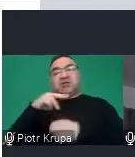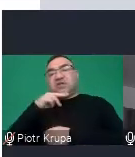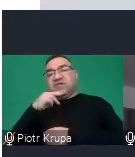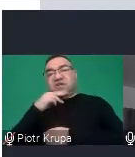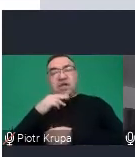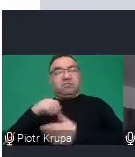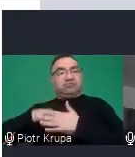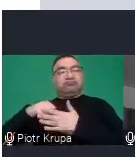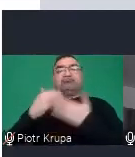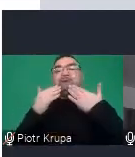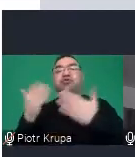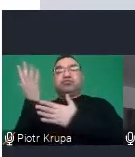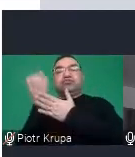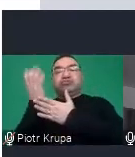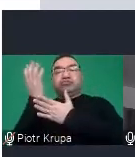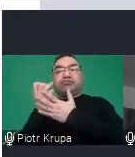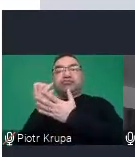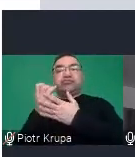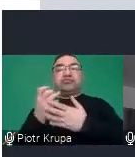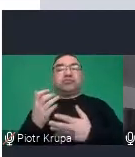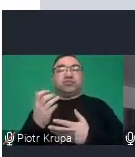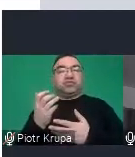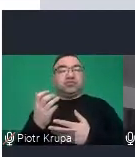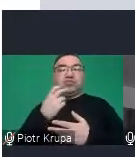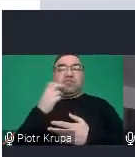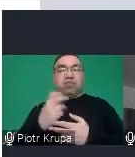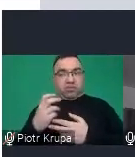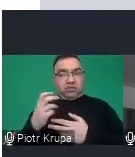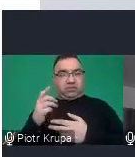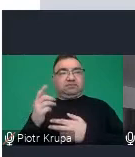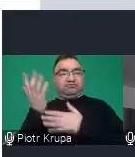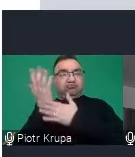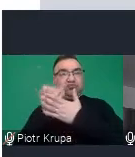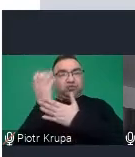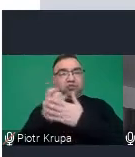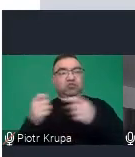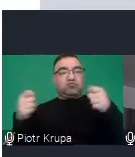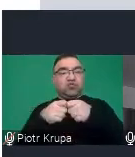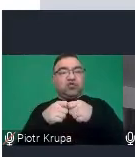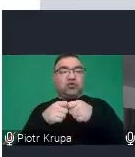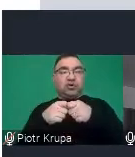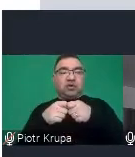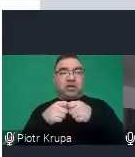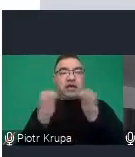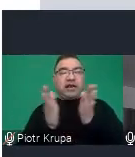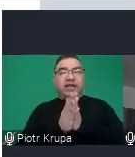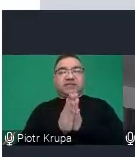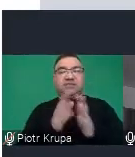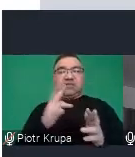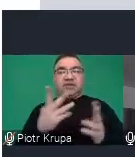napędzanych energią elektryczną pochodzenia z fotokonwersji promieniowania słonecznego, współpracujących z dwoma